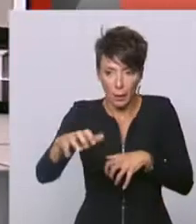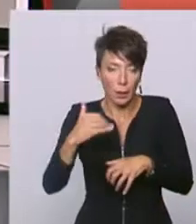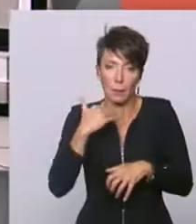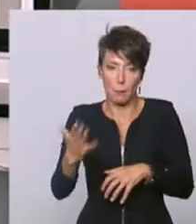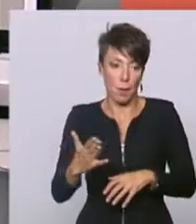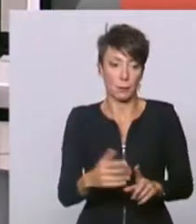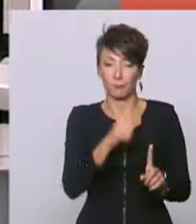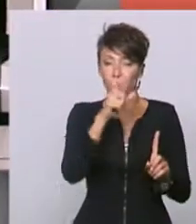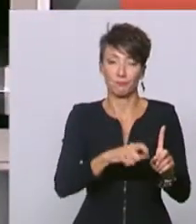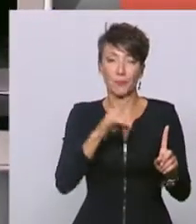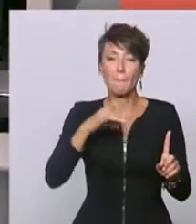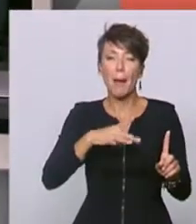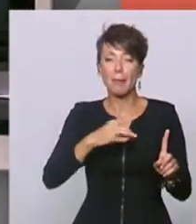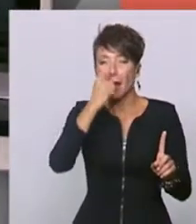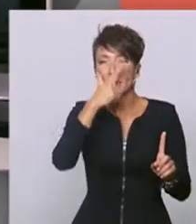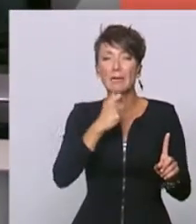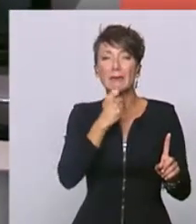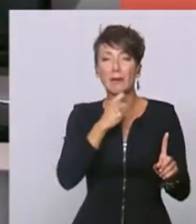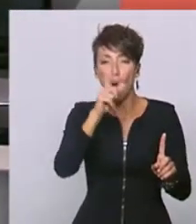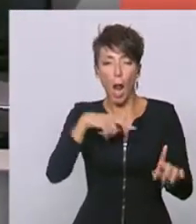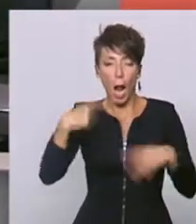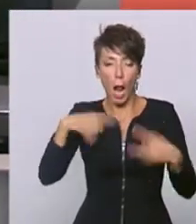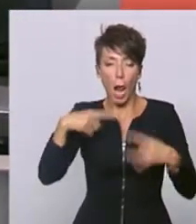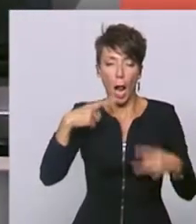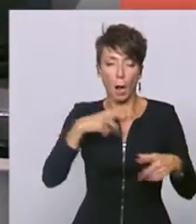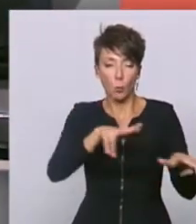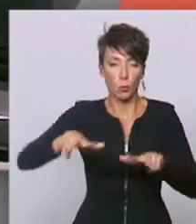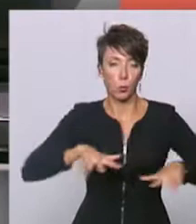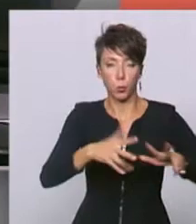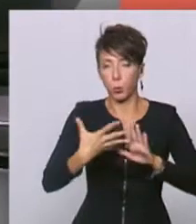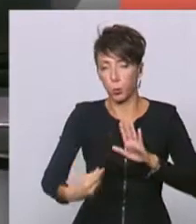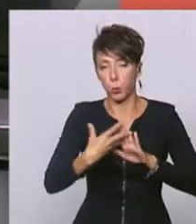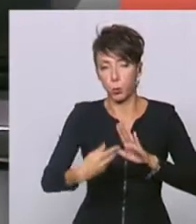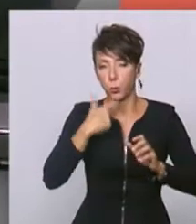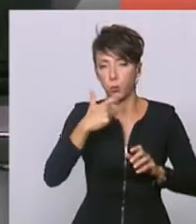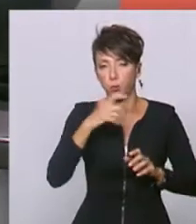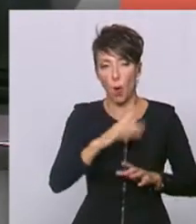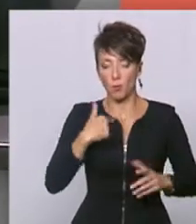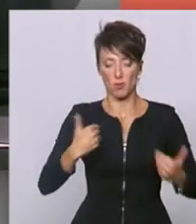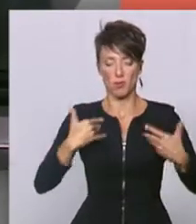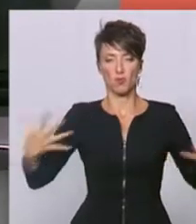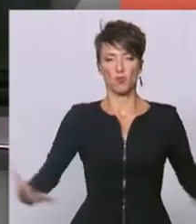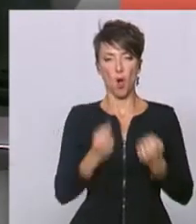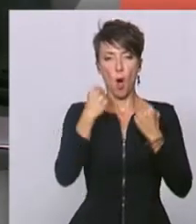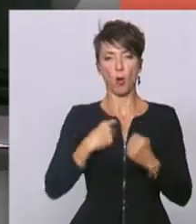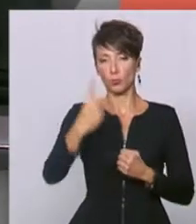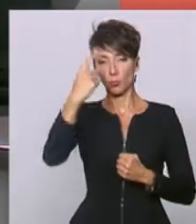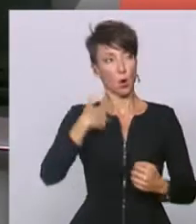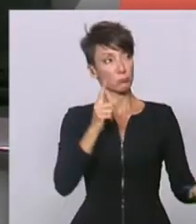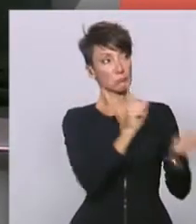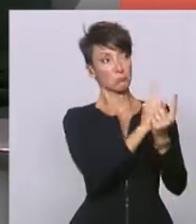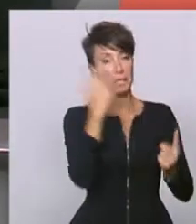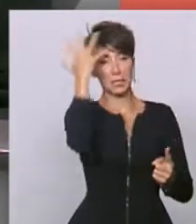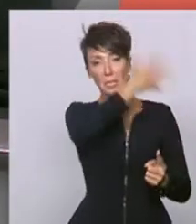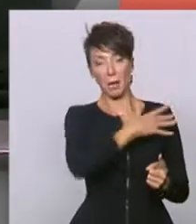Νέο παραλήρημα, κυρίες και κύριοι, είχαμε από τον Αρτέμι Σόρα, ο οποίος με ένα ακόμη ηχητικό μήνυμα εμφανίζεται και πάλι ως σωτήρας, αλλά και ως ο μόνος άξιος συνομιλητής του Ντόναλντ Τραμπ. Ο